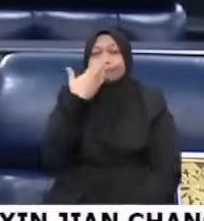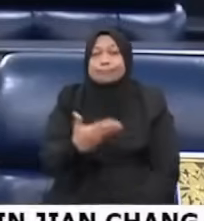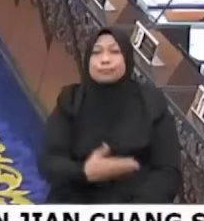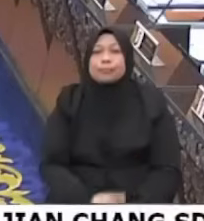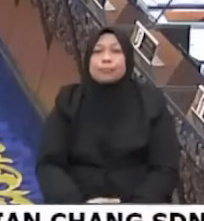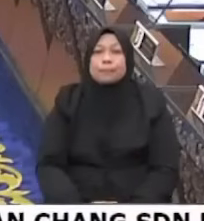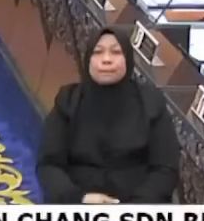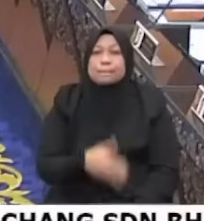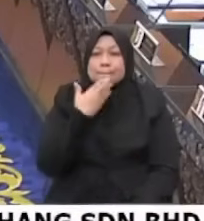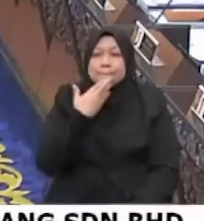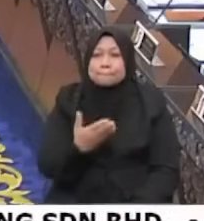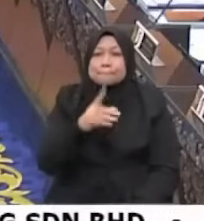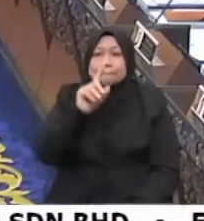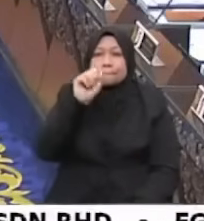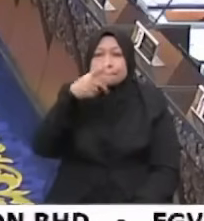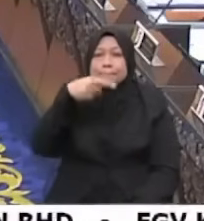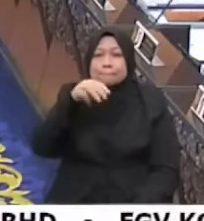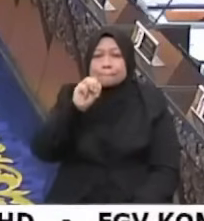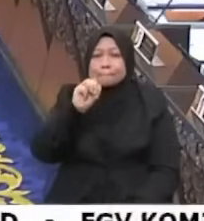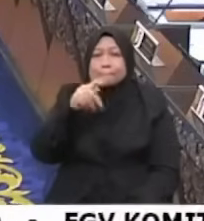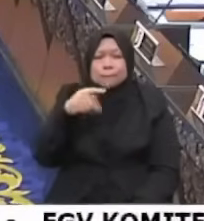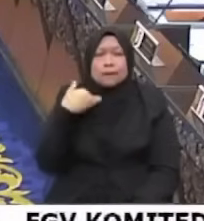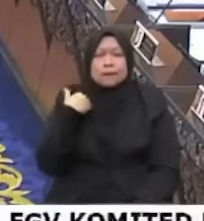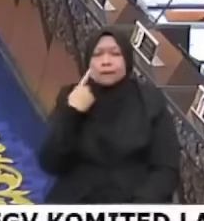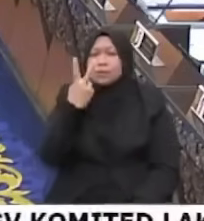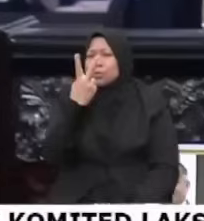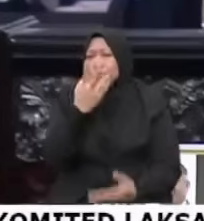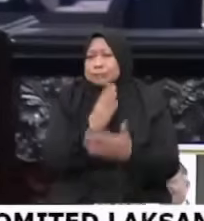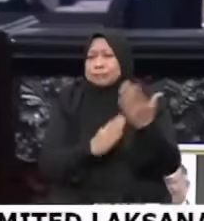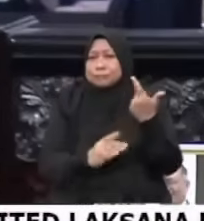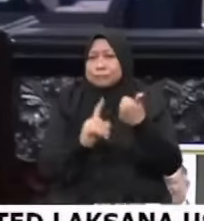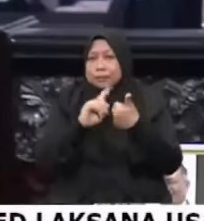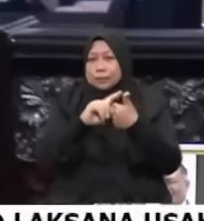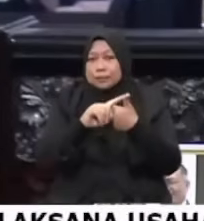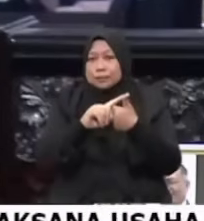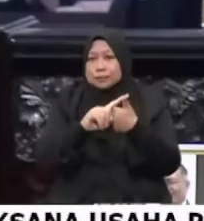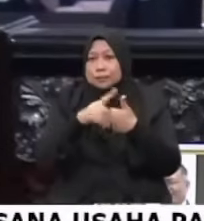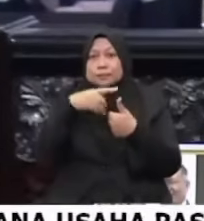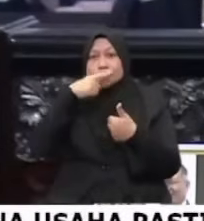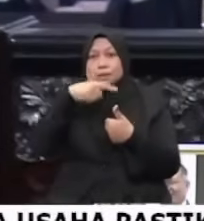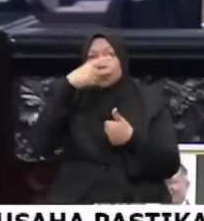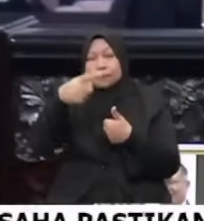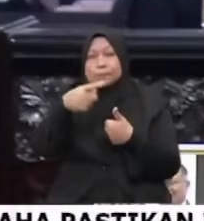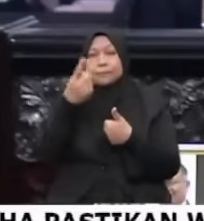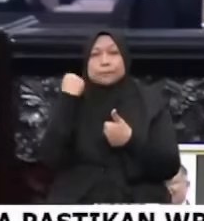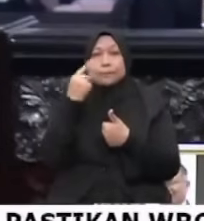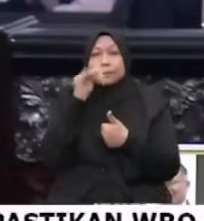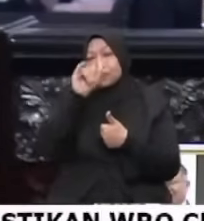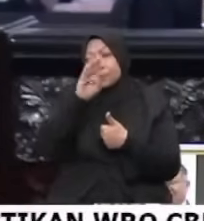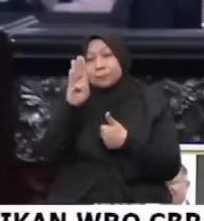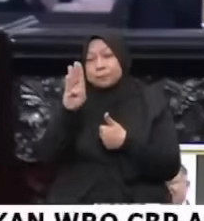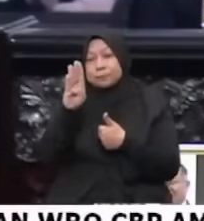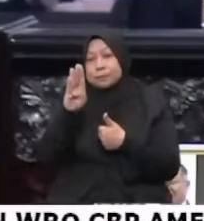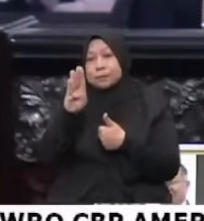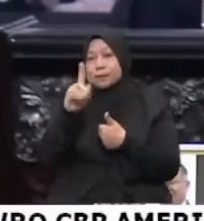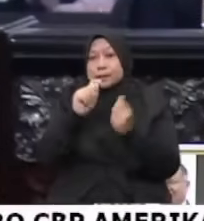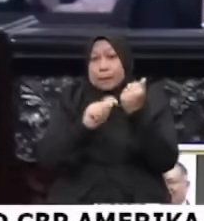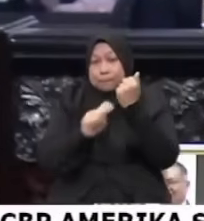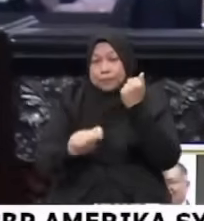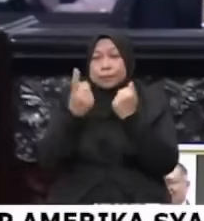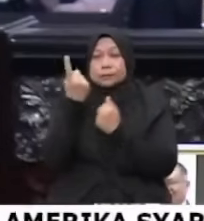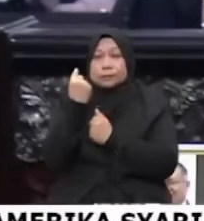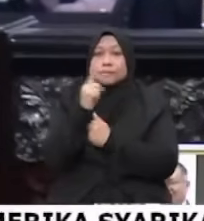terima kasih tanin dia ada dua bahagian sebahagian ialah seperti apa yang disebutkan oleh yang berhormat yang amat berhormat Tambun